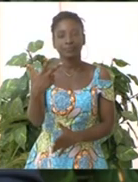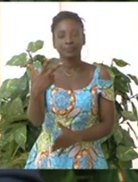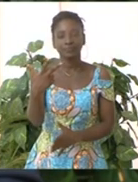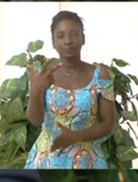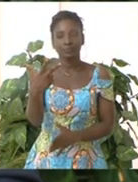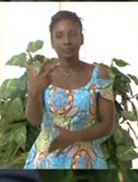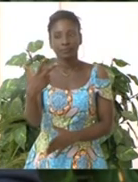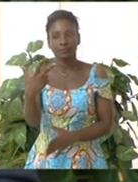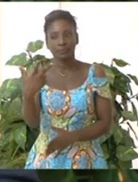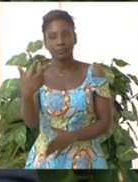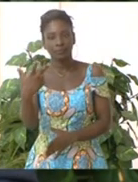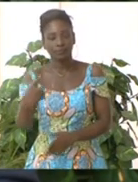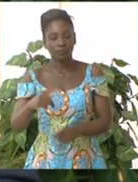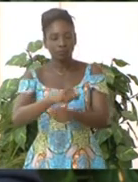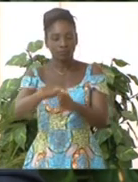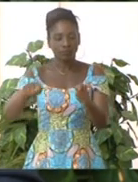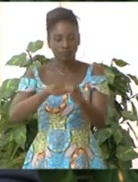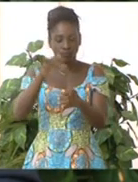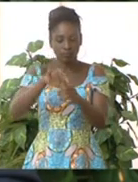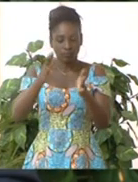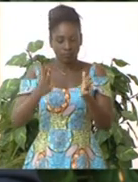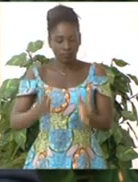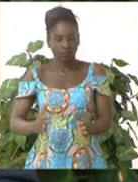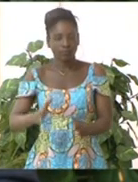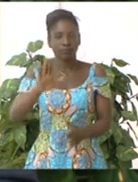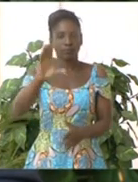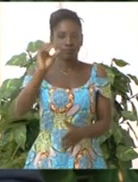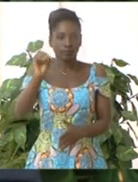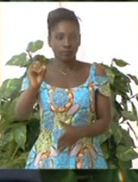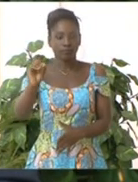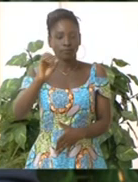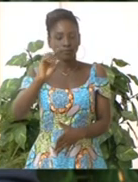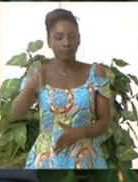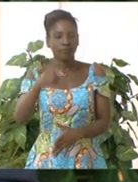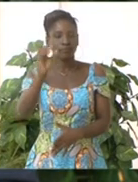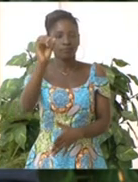taux de participation 52 63%